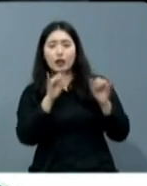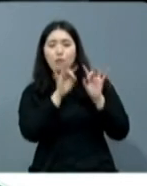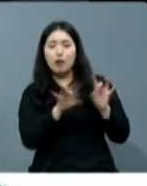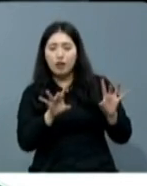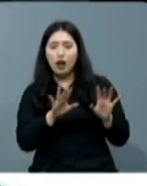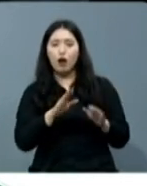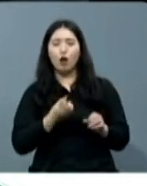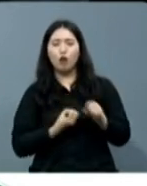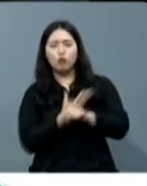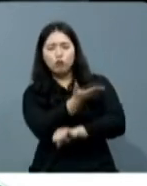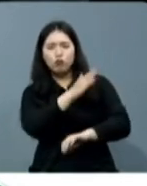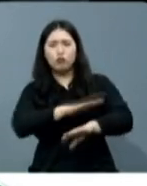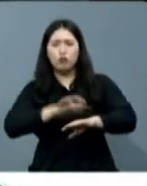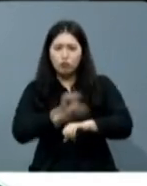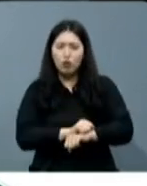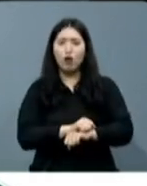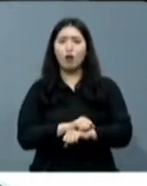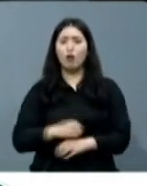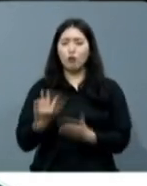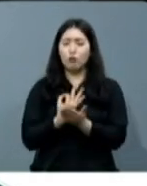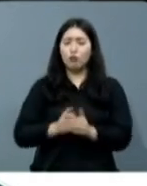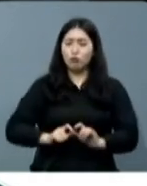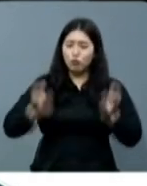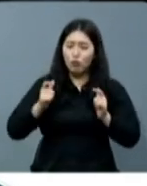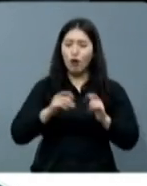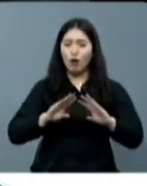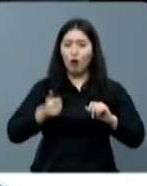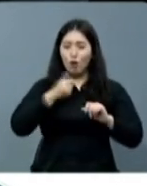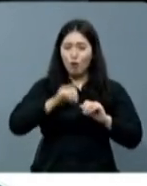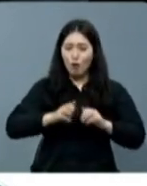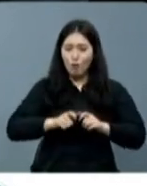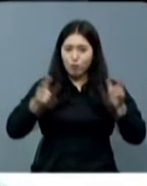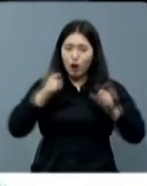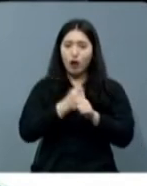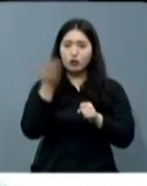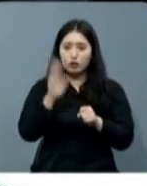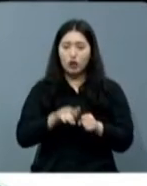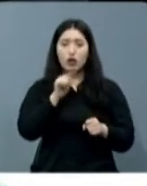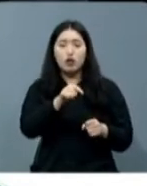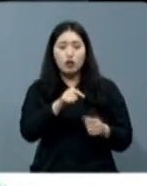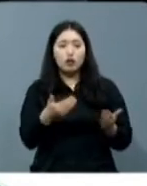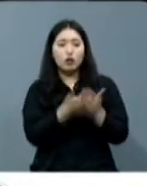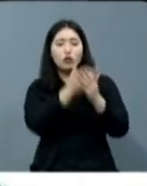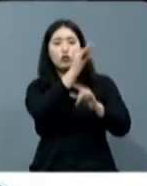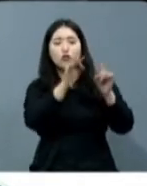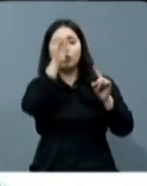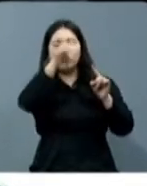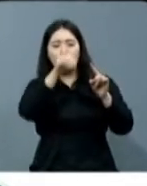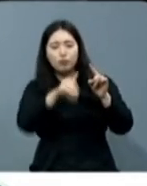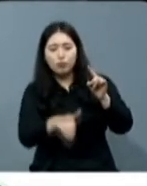수출도 잘 되고 뭐 소비도 늘고 부동산 값도 오르고 하는데도 잠재 성장률이 계속 1%씩 떨어져 왔는데